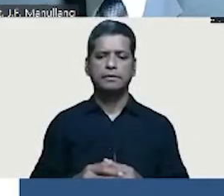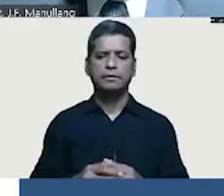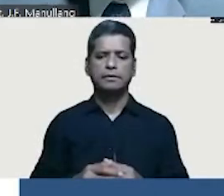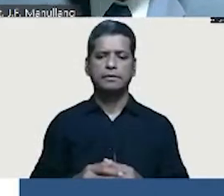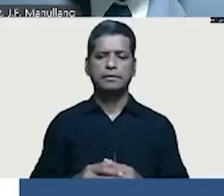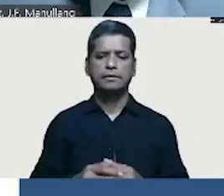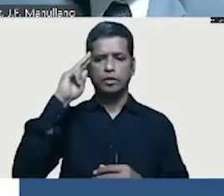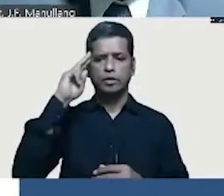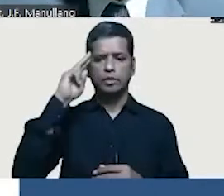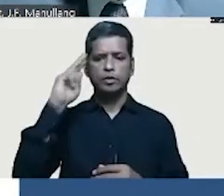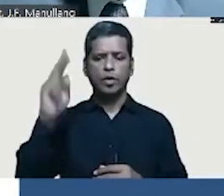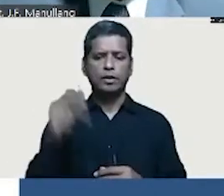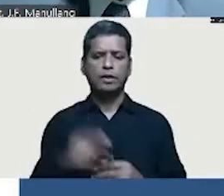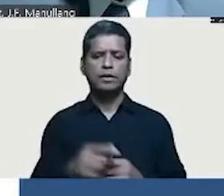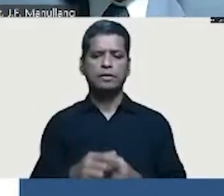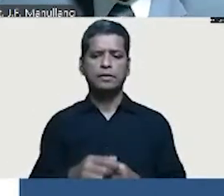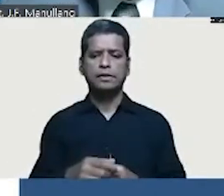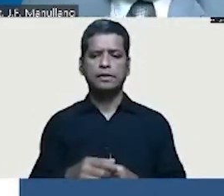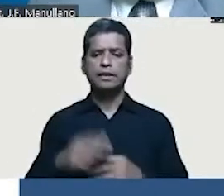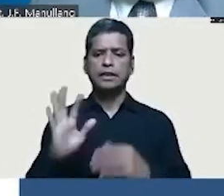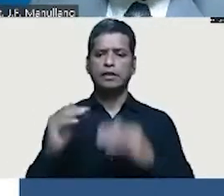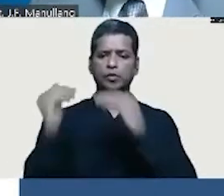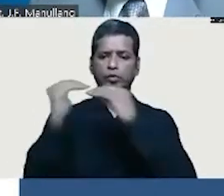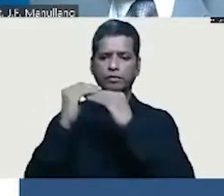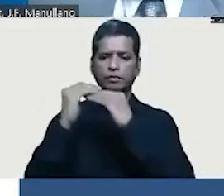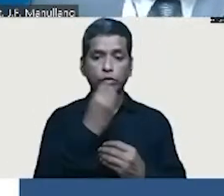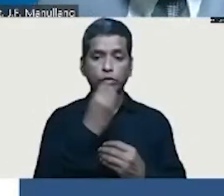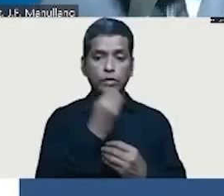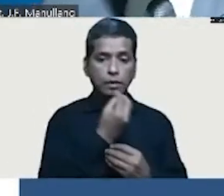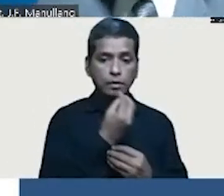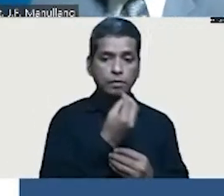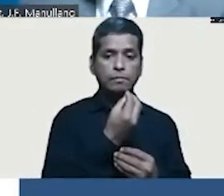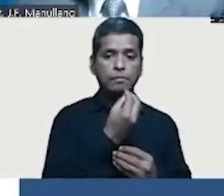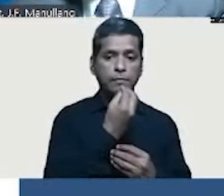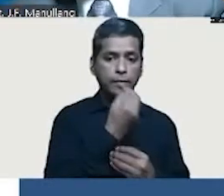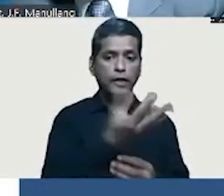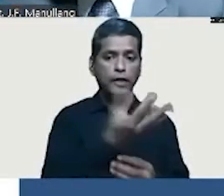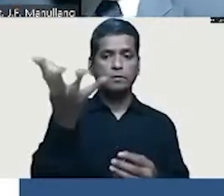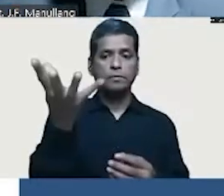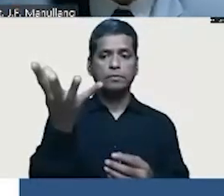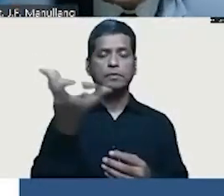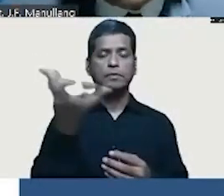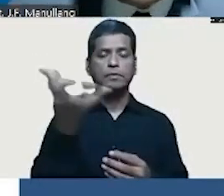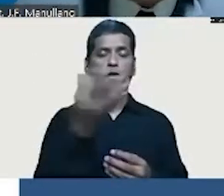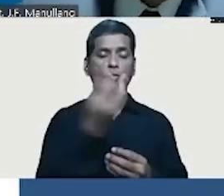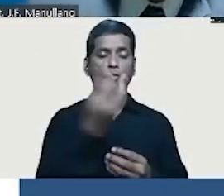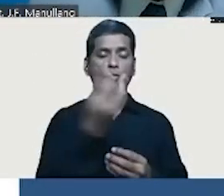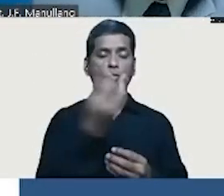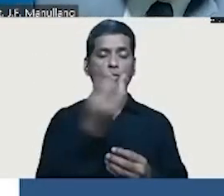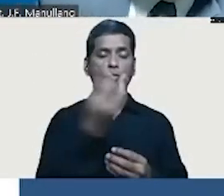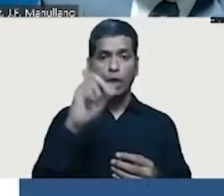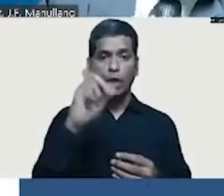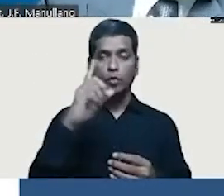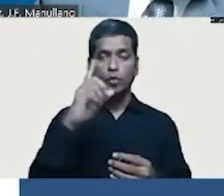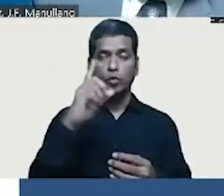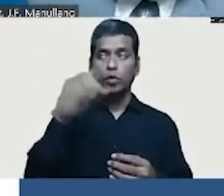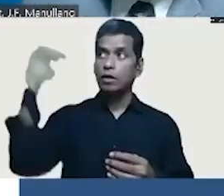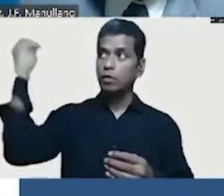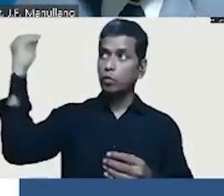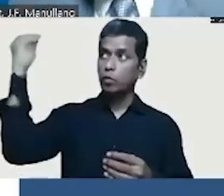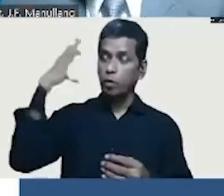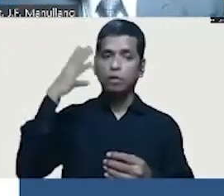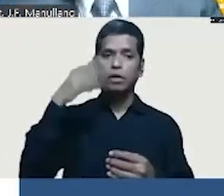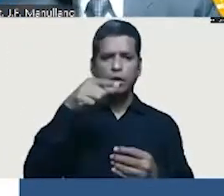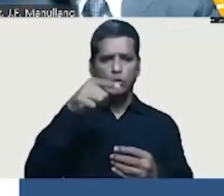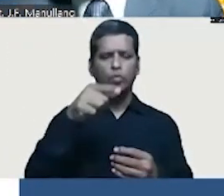artinya kalau dia berubah sesuatu haruslah gua tanya itu digenapi berarti itu bukan